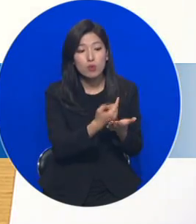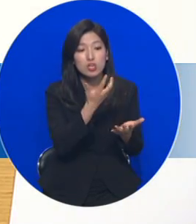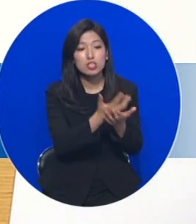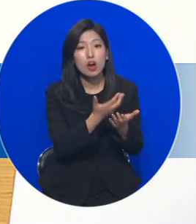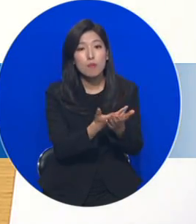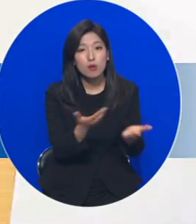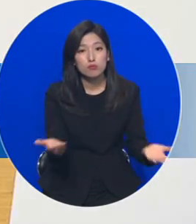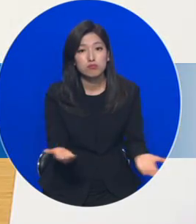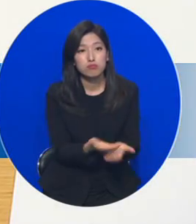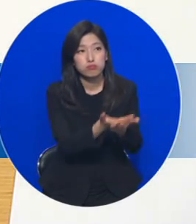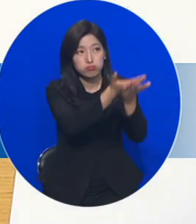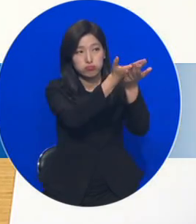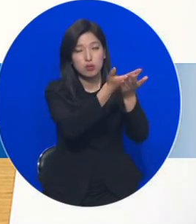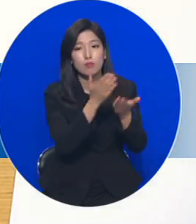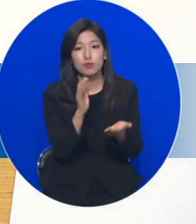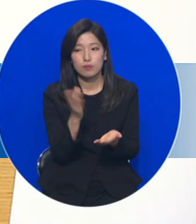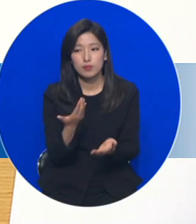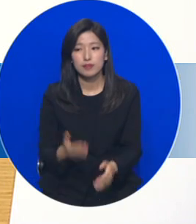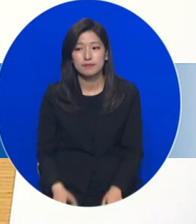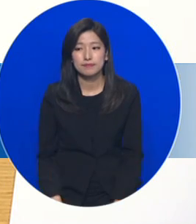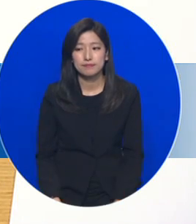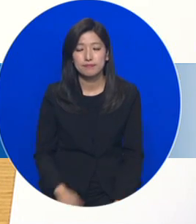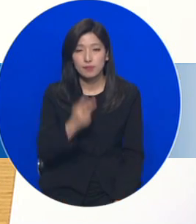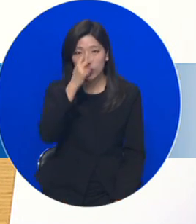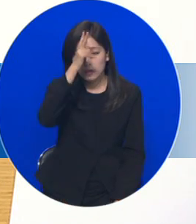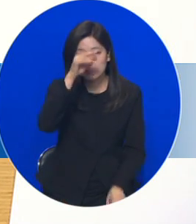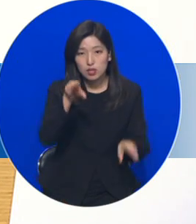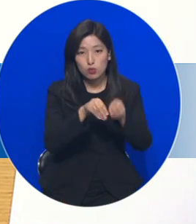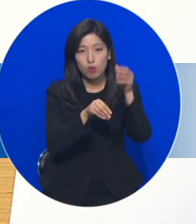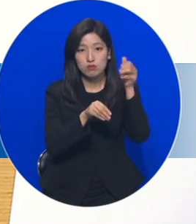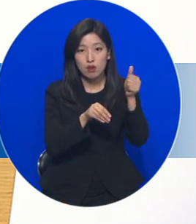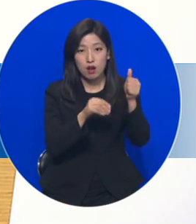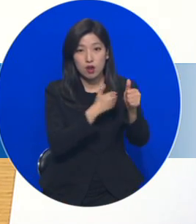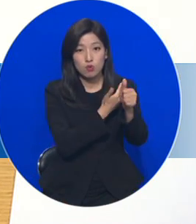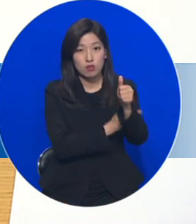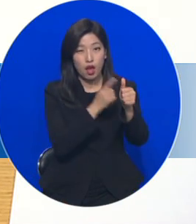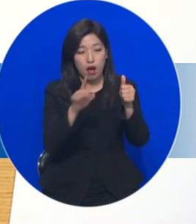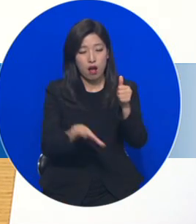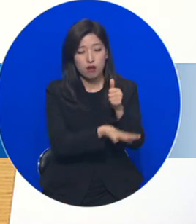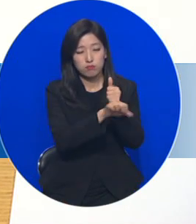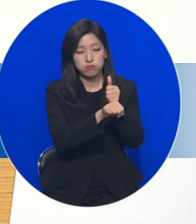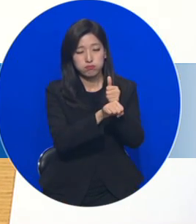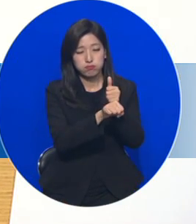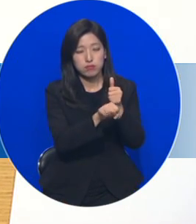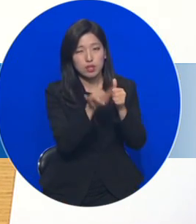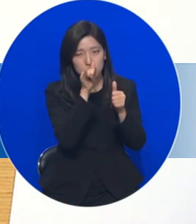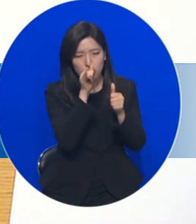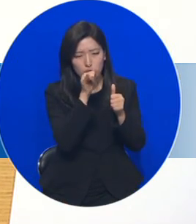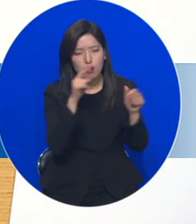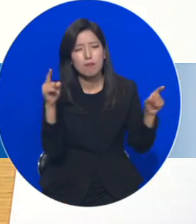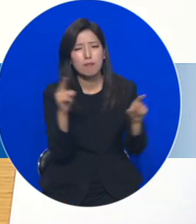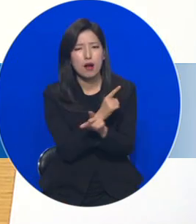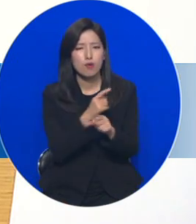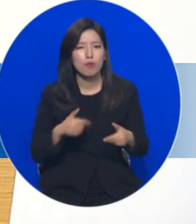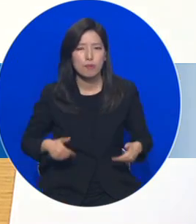검찰총장에 집중된 수사지휘권을 분산하기 위하여 검찰청법 제8조 등을 다음과 같이 개정 추진하도록